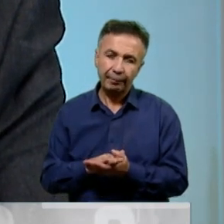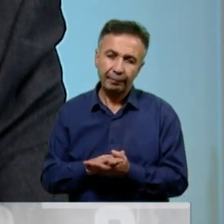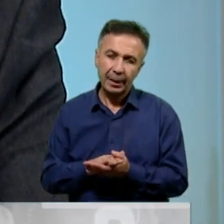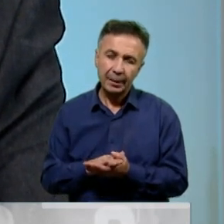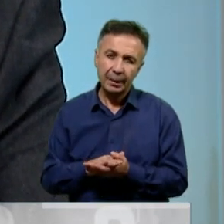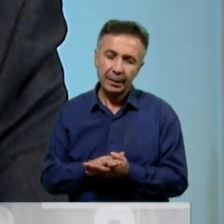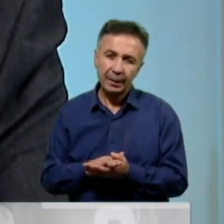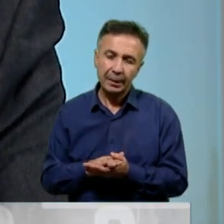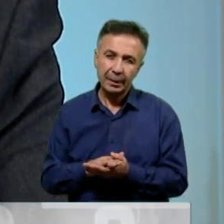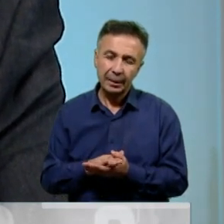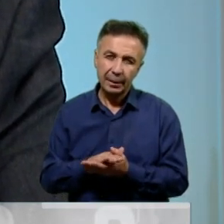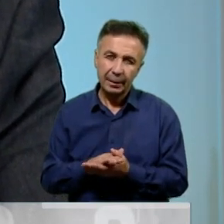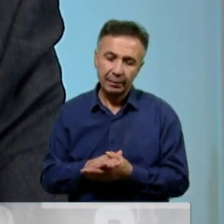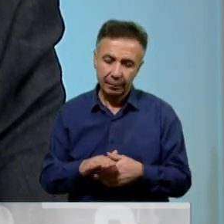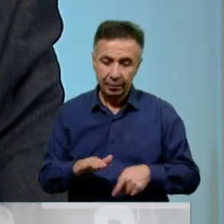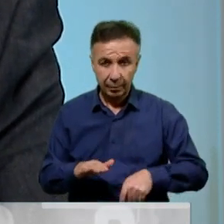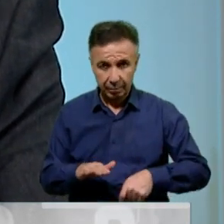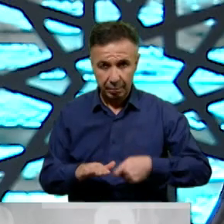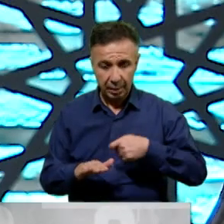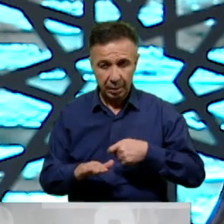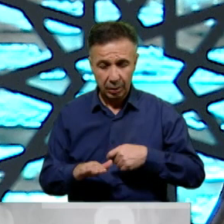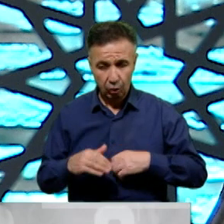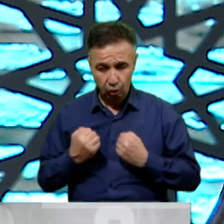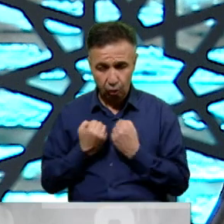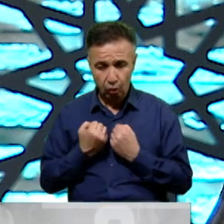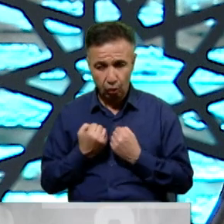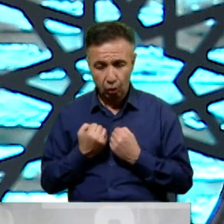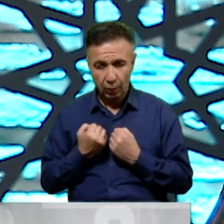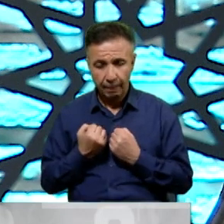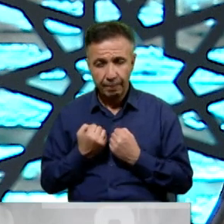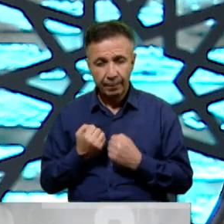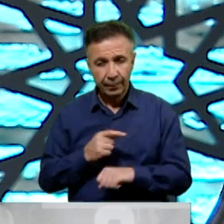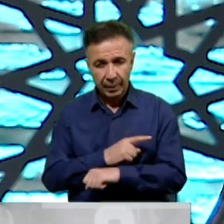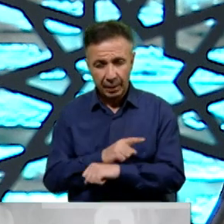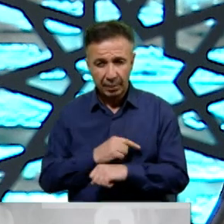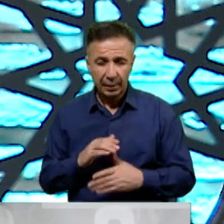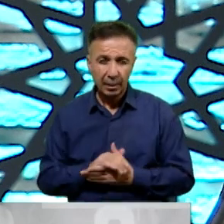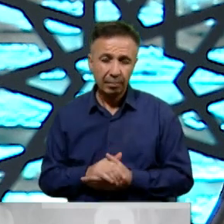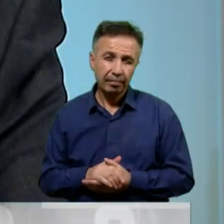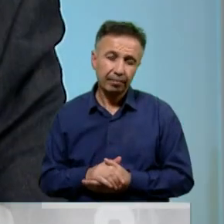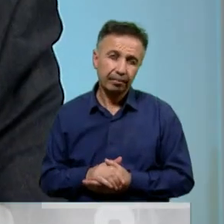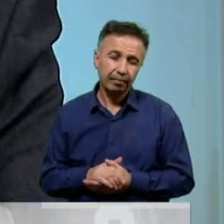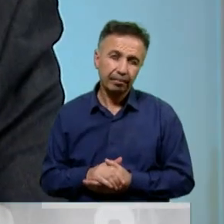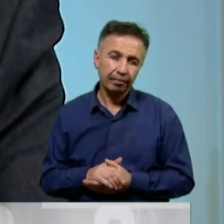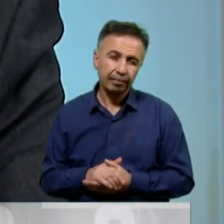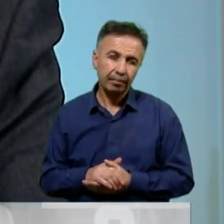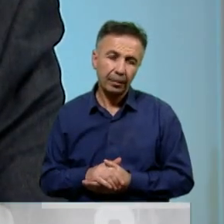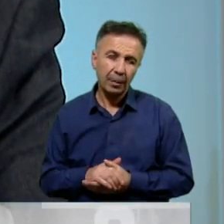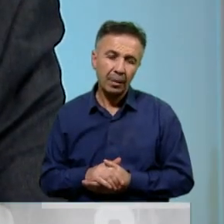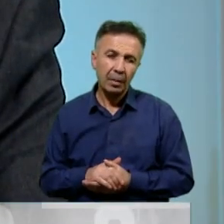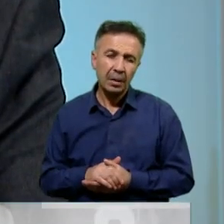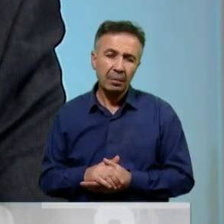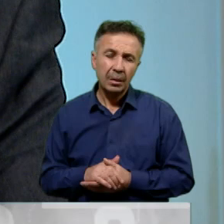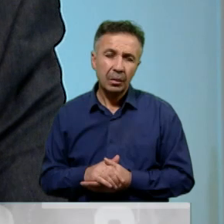ya, soğuk mevsimlerde bilhassa bu olabilir. O takdirde mesela ola bir çözüm